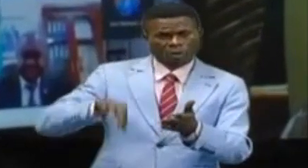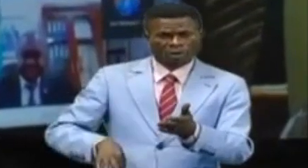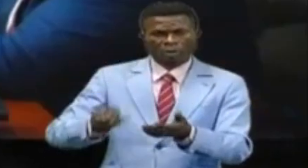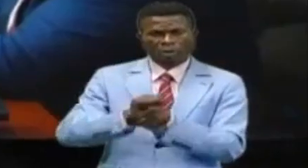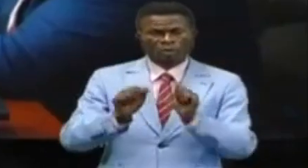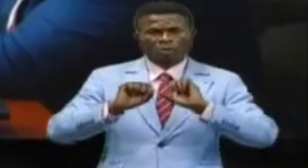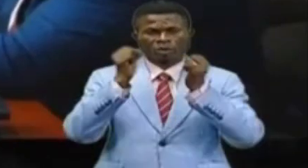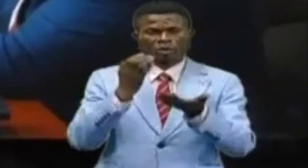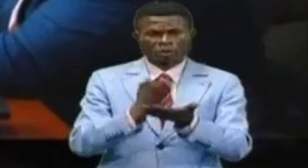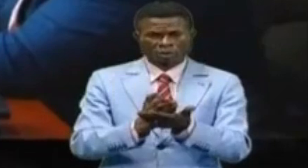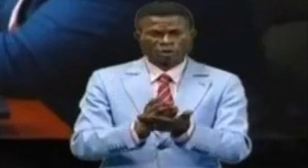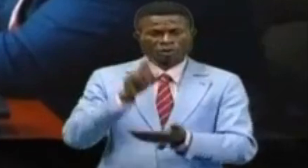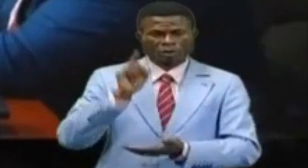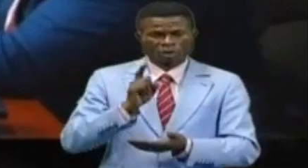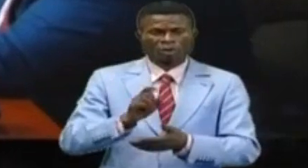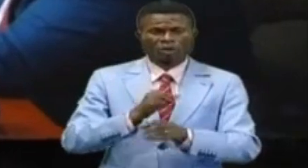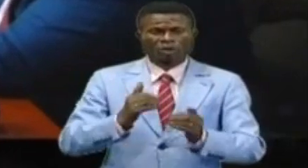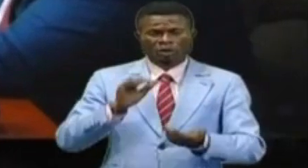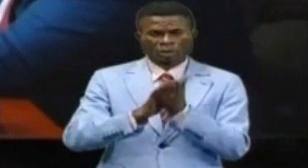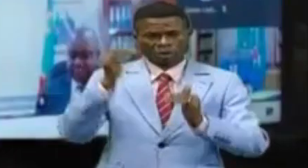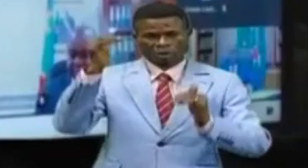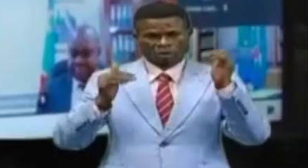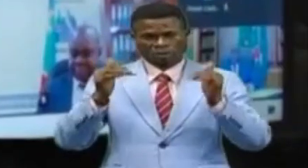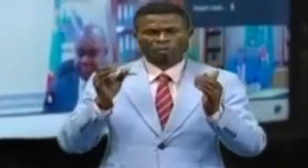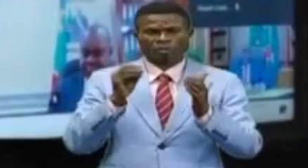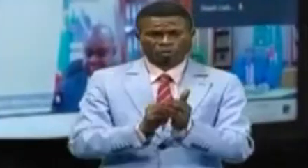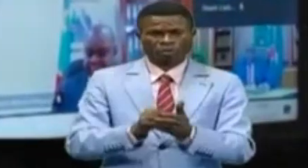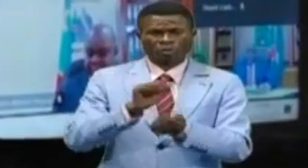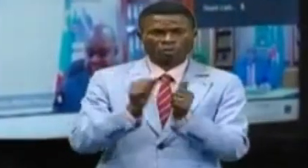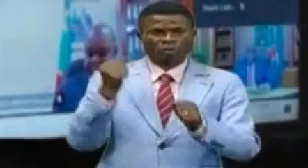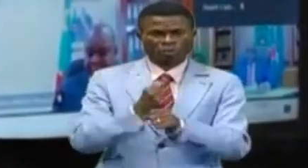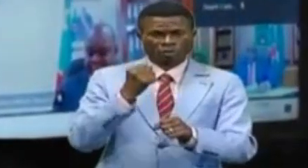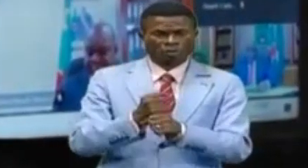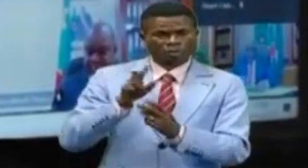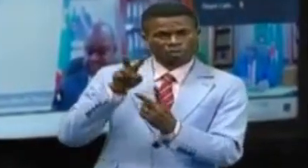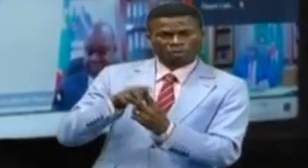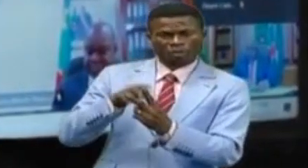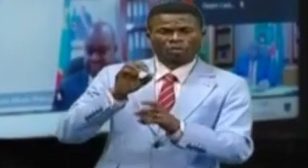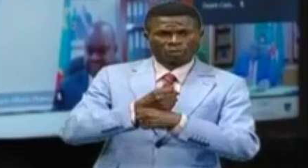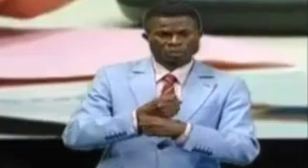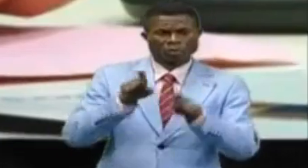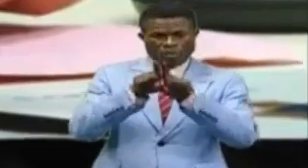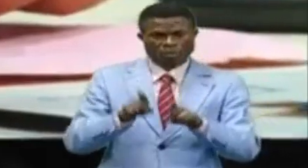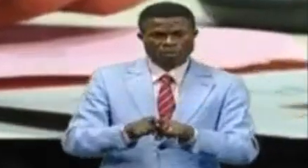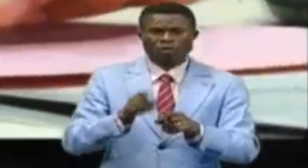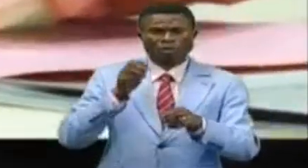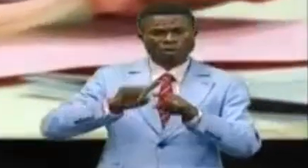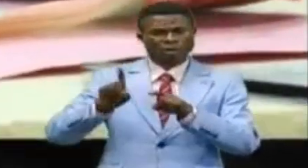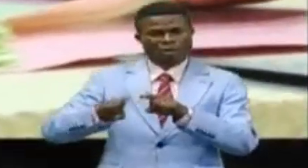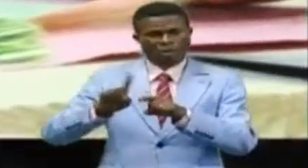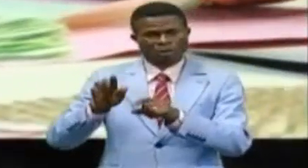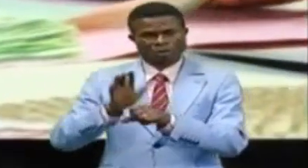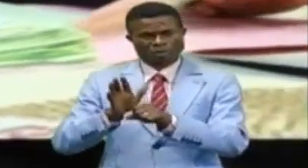privé et qui doivent se mesurer, entre autres, par des emplois préservés, créés et surtout diversifiés